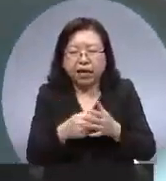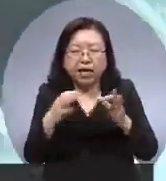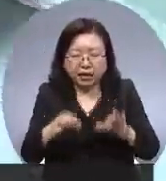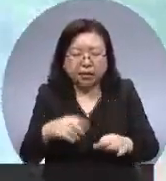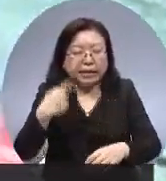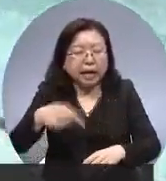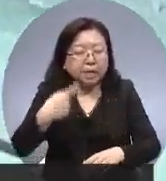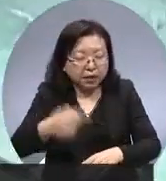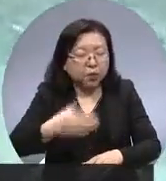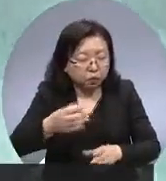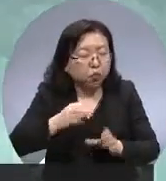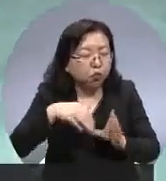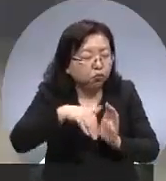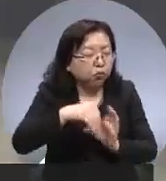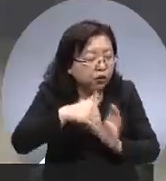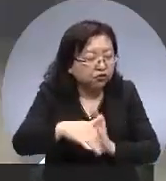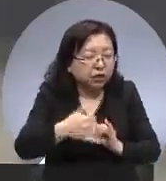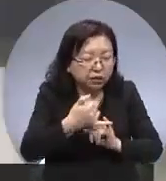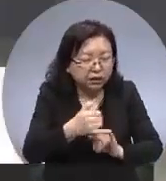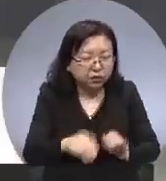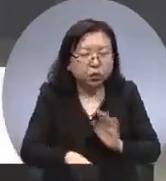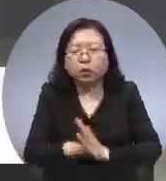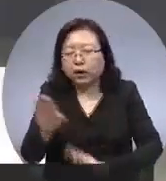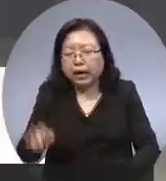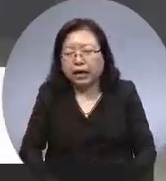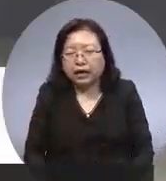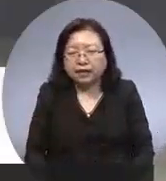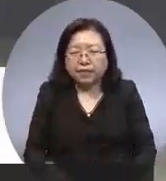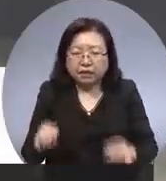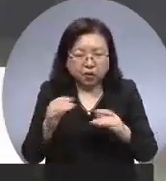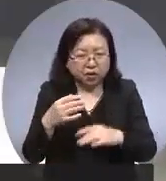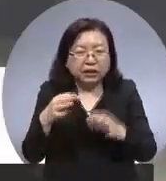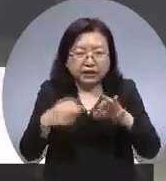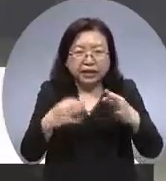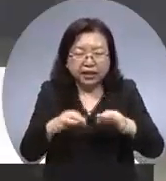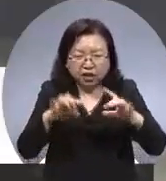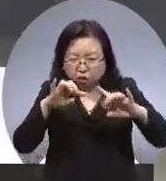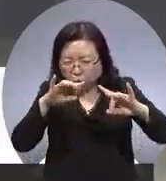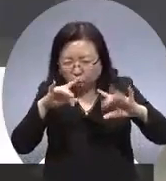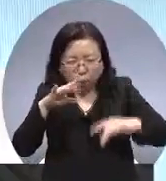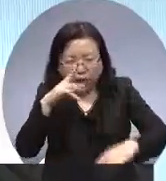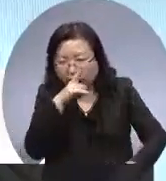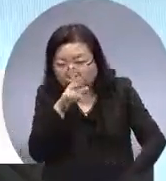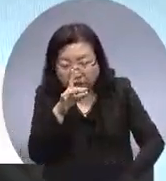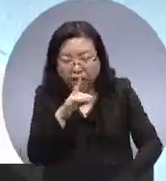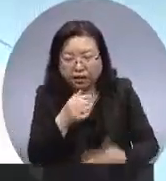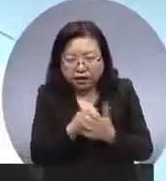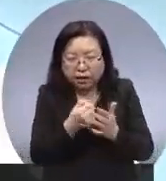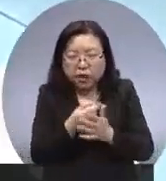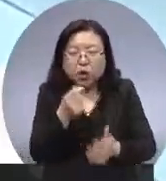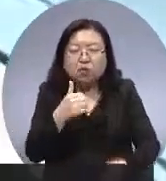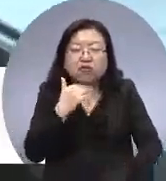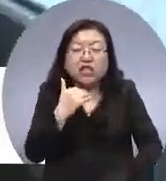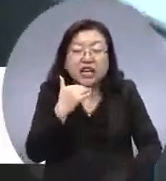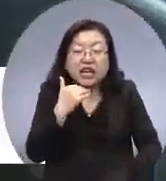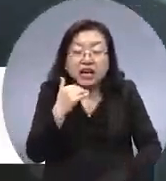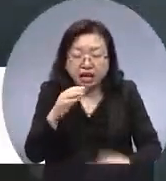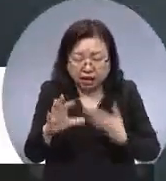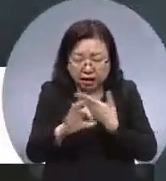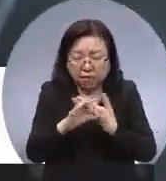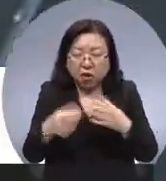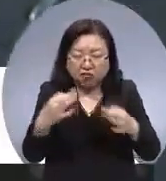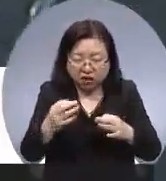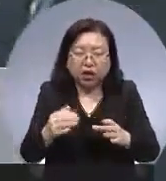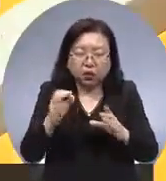떠납니다 5 4 홈짐 장애가 잠깐 있어서 그런거니까 5 시간이 지나가면 이체가 돼 있을 것이다 그렇다고